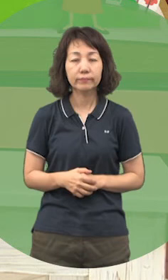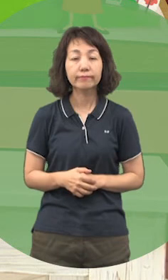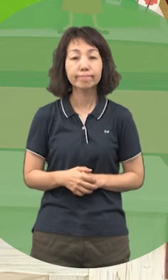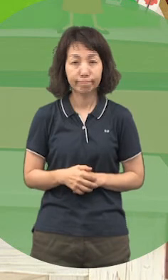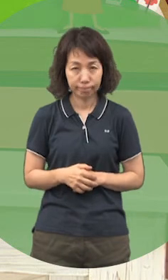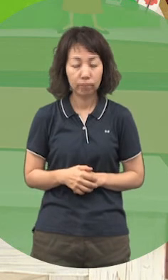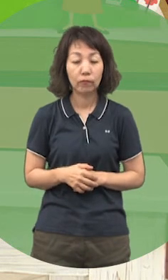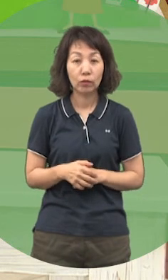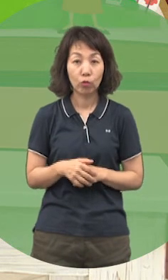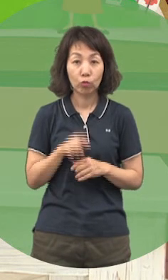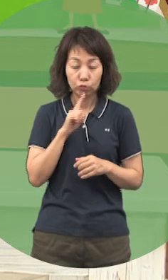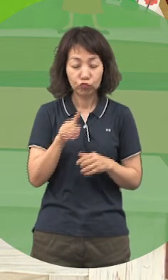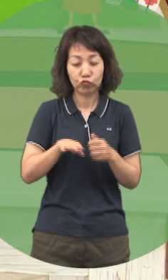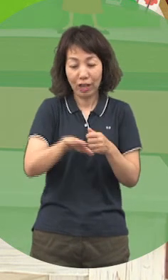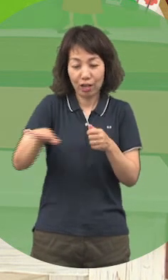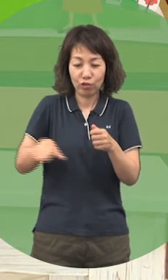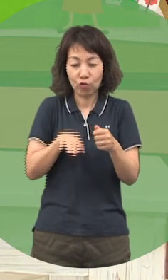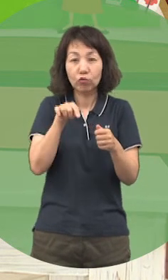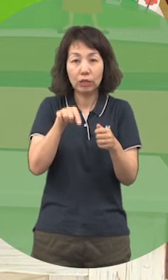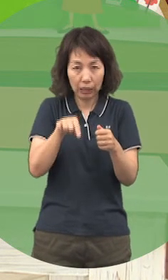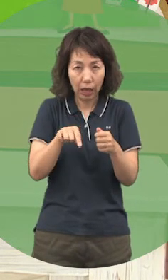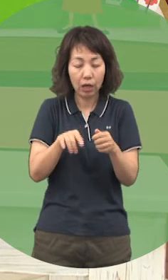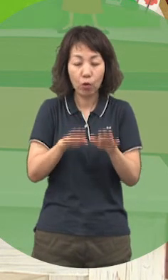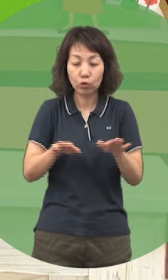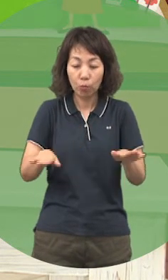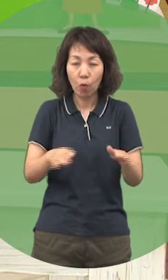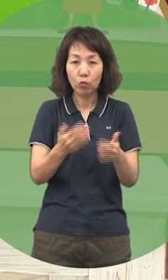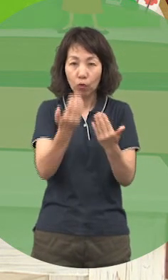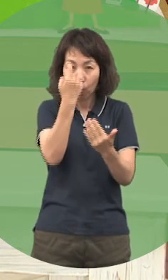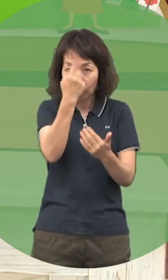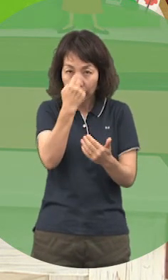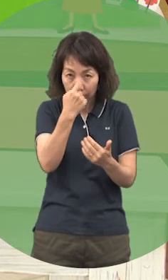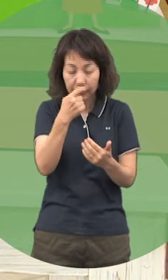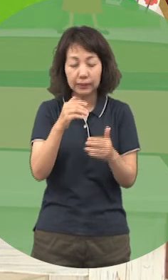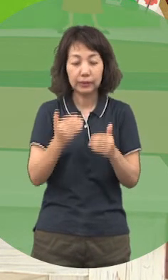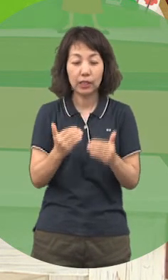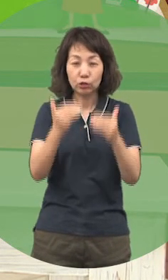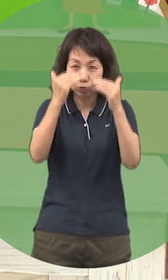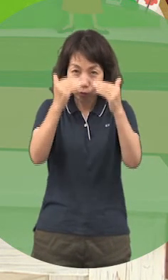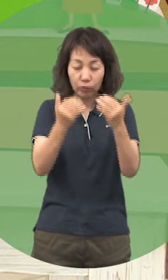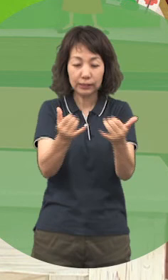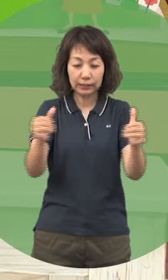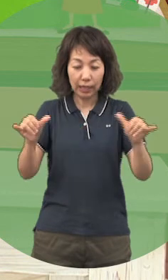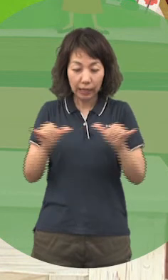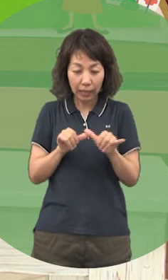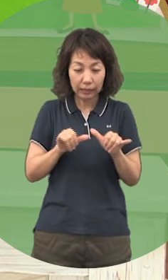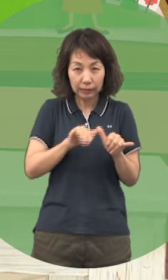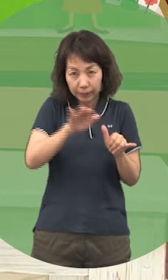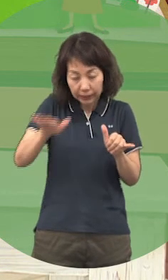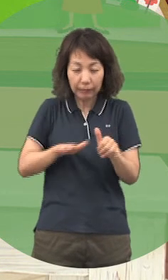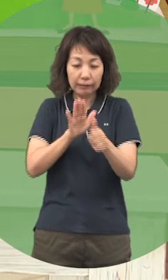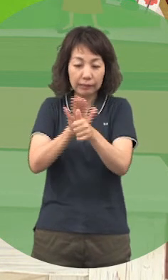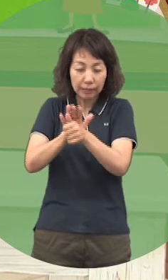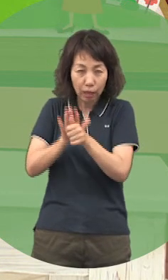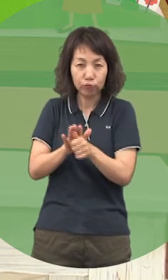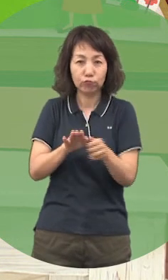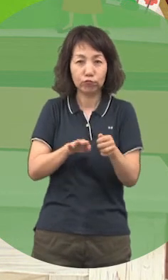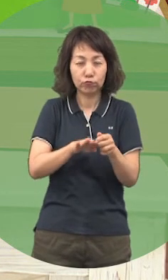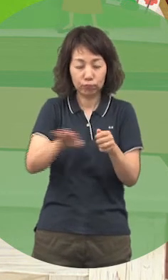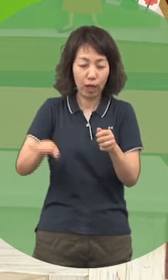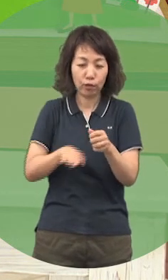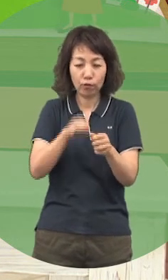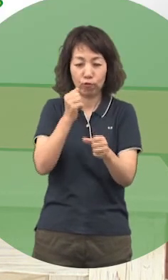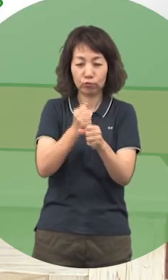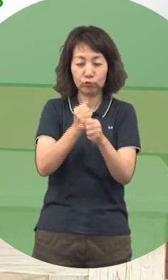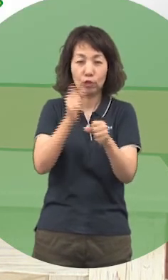そうした中、子どもたちの学びや成長を社会全体で支える環境づくりを目指して、昨年6